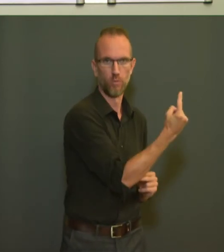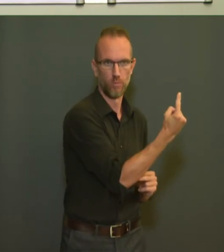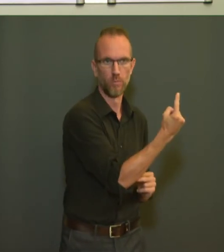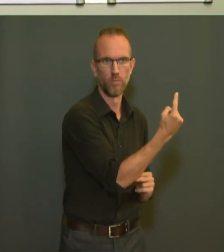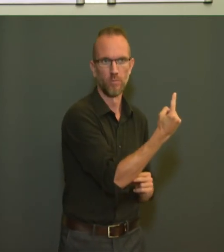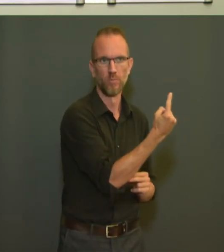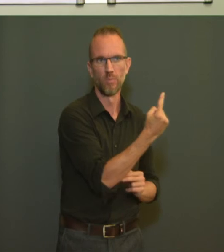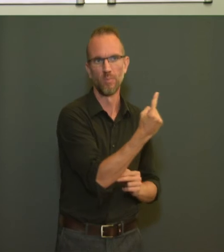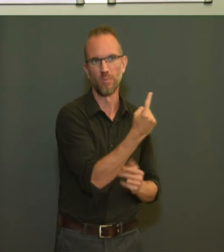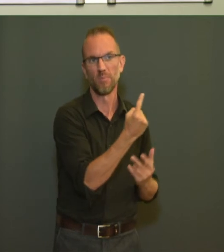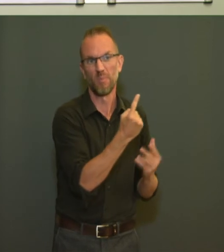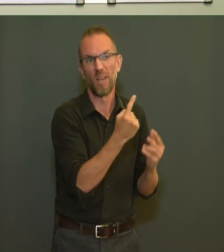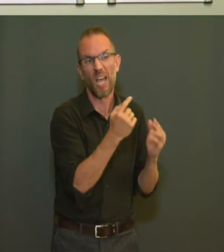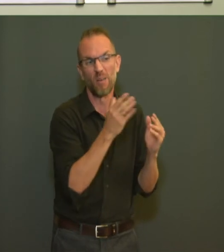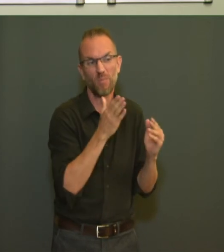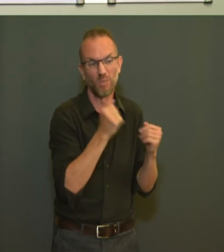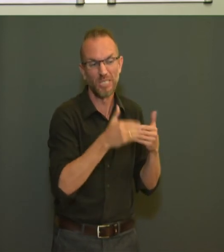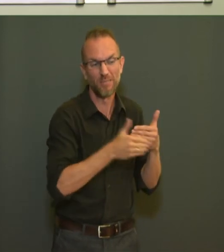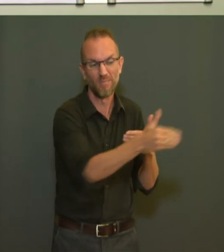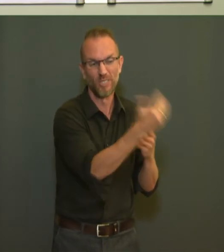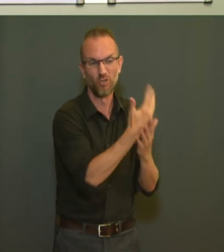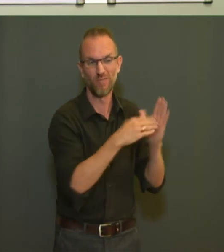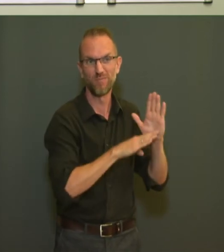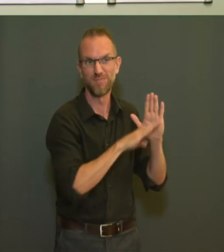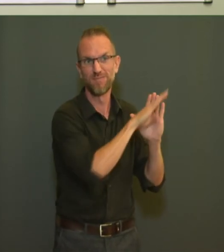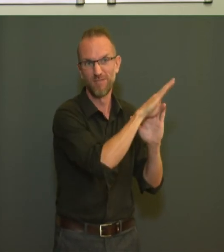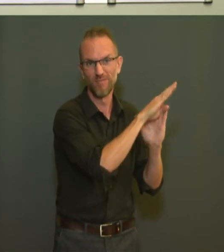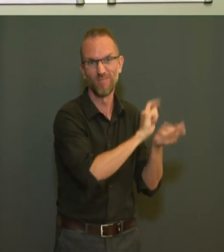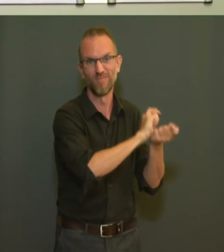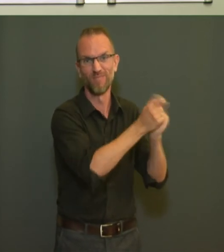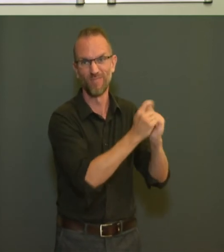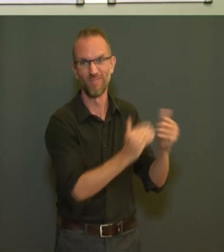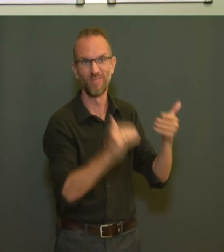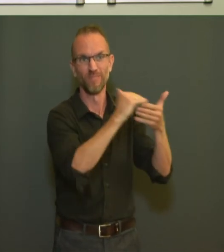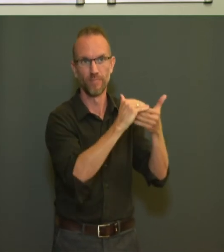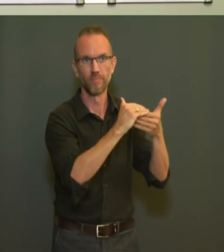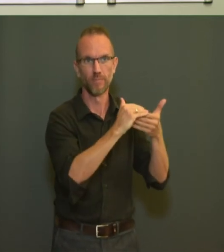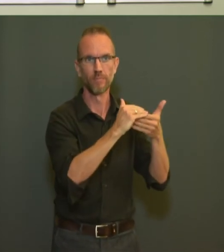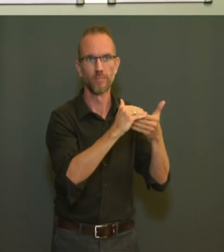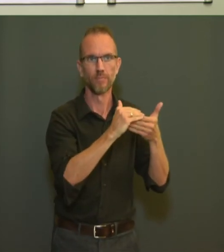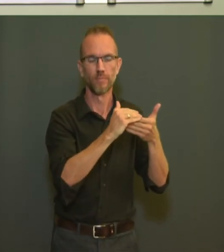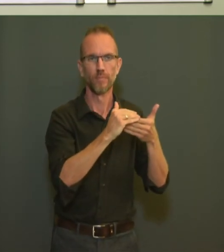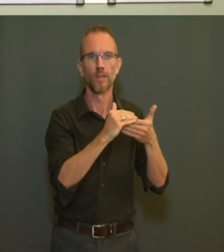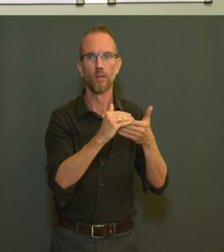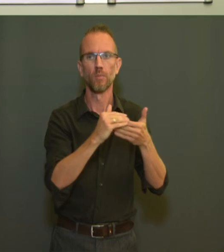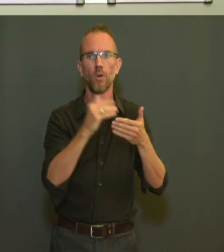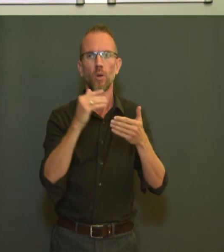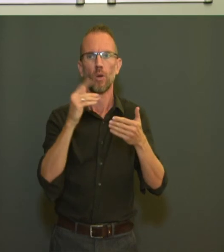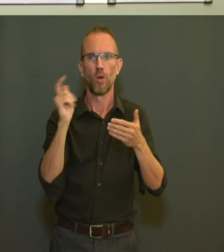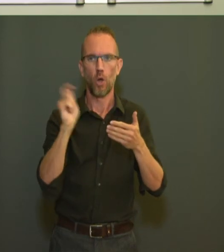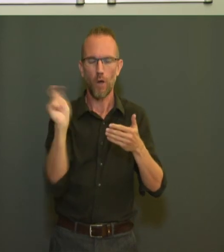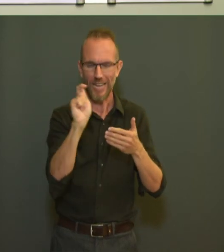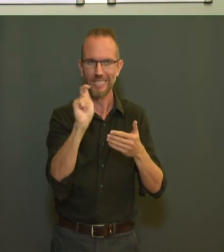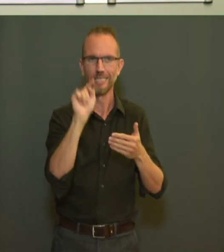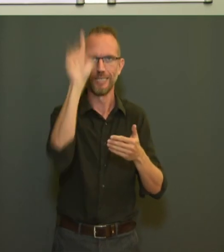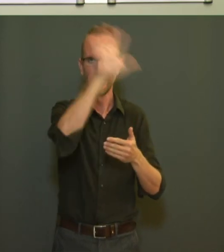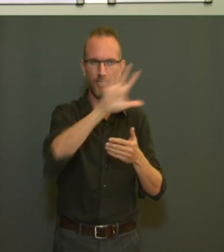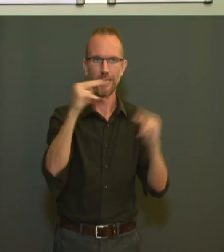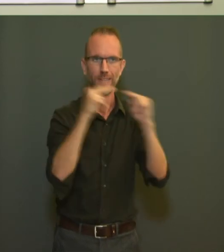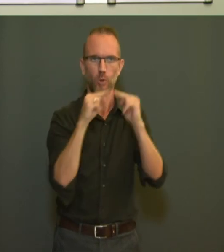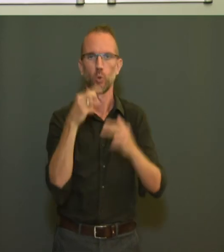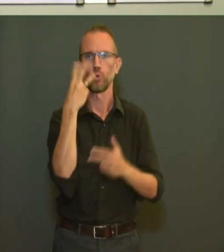qui va se passer. Anvers se trouve au niveau 3 et la région de Bruxelles-Capitale est,